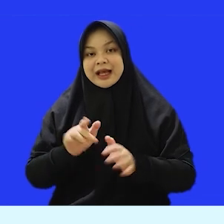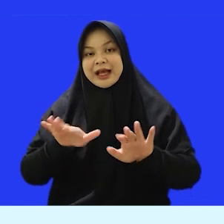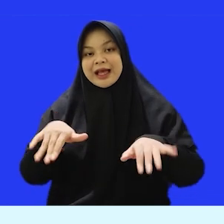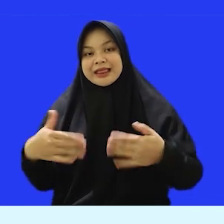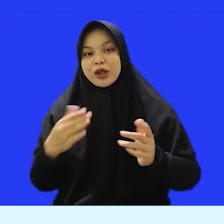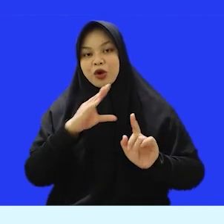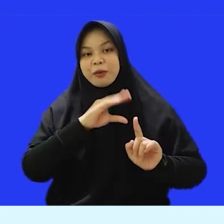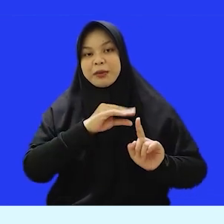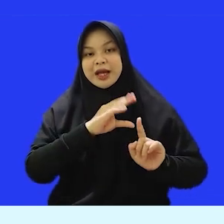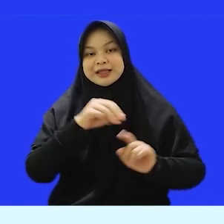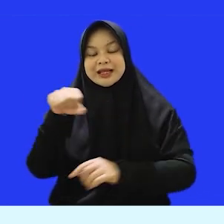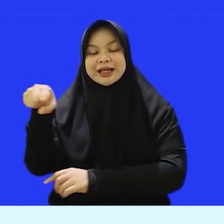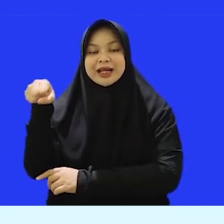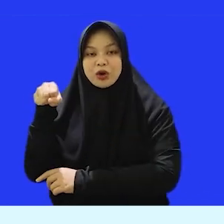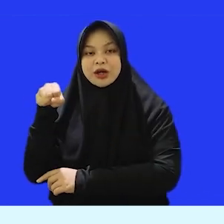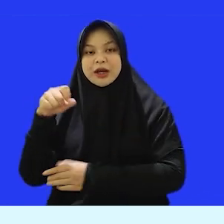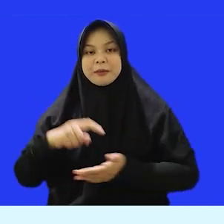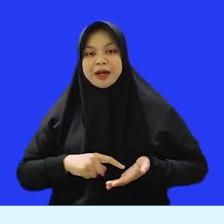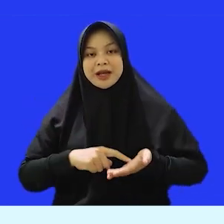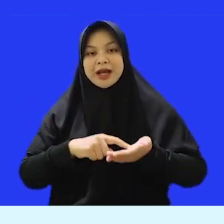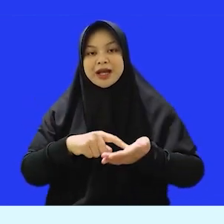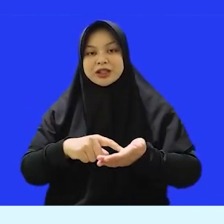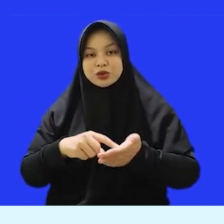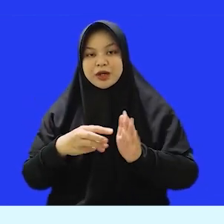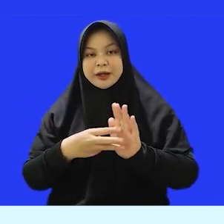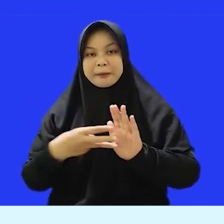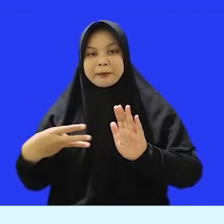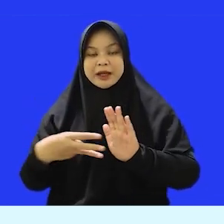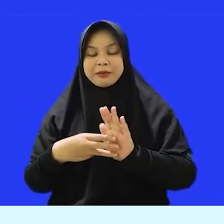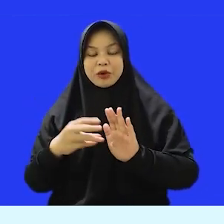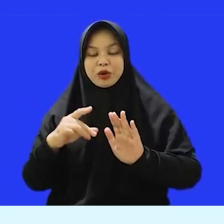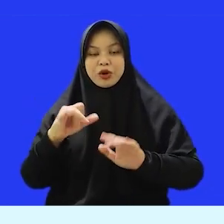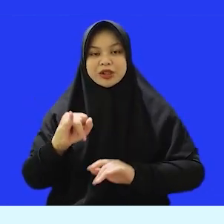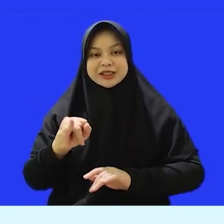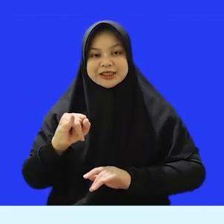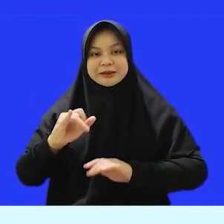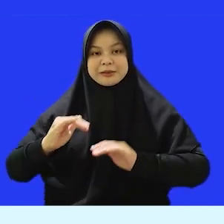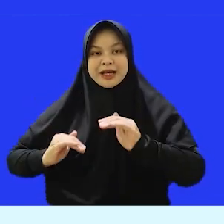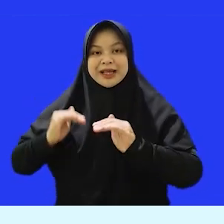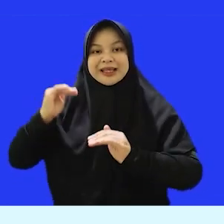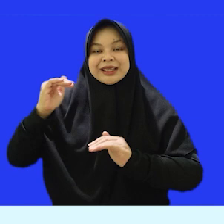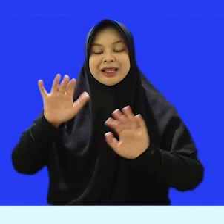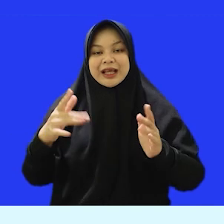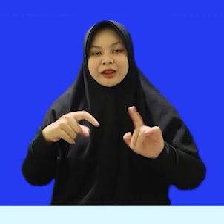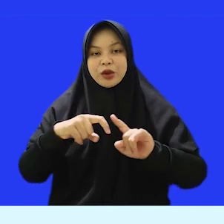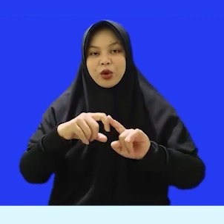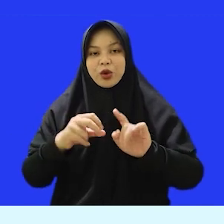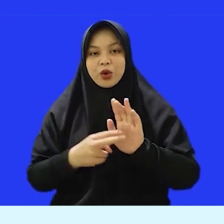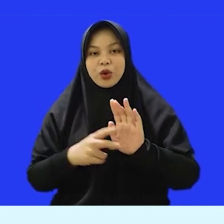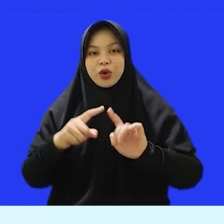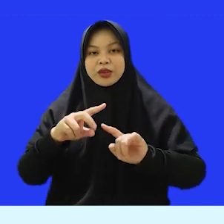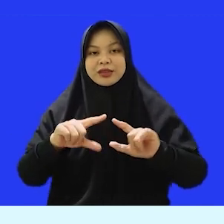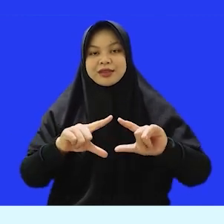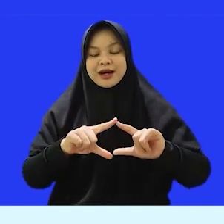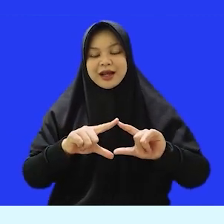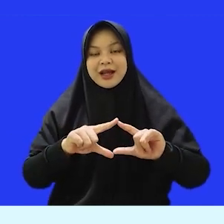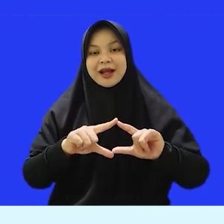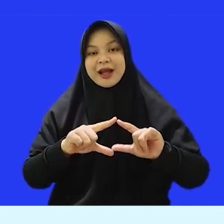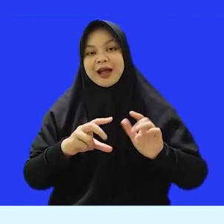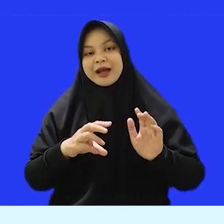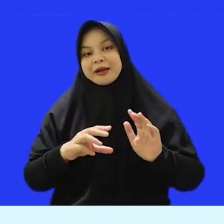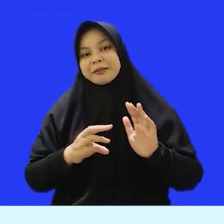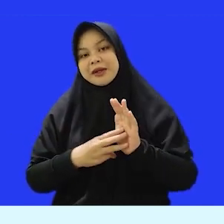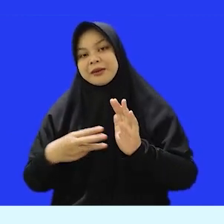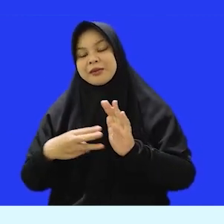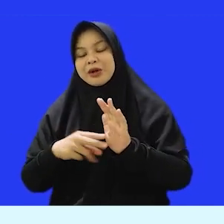atau pengacara terdakwa mengajukan memori banding dan atau kontra memori banding. Kemudian